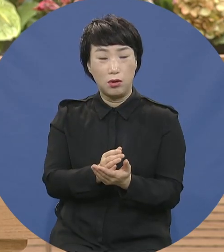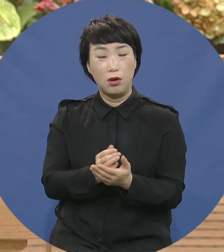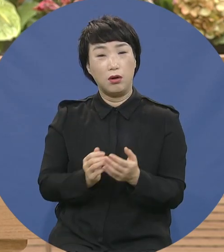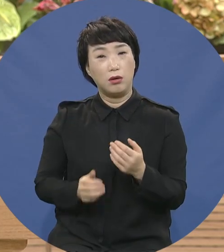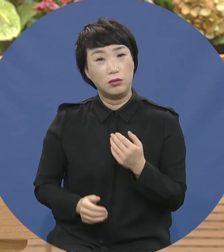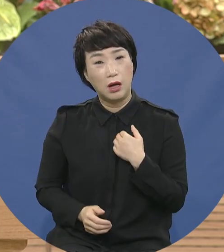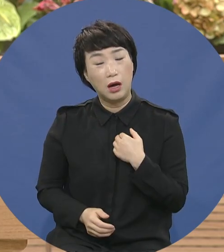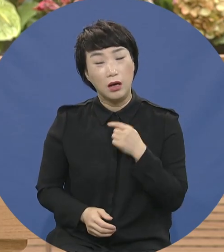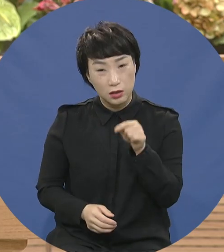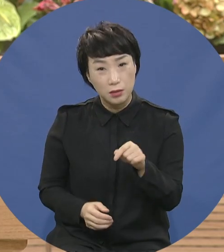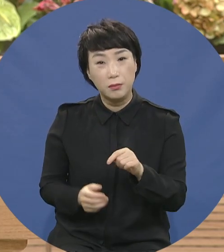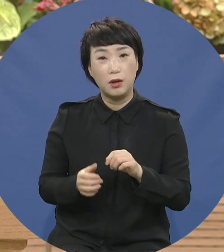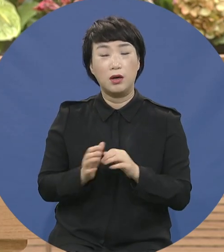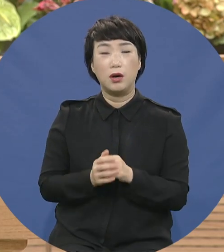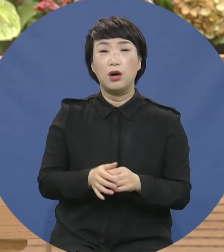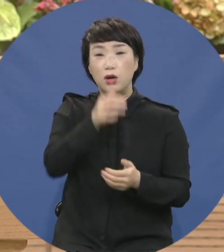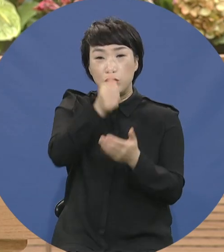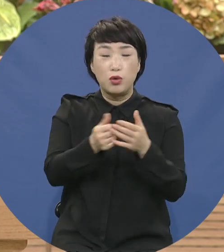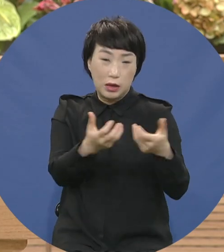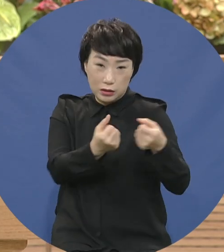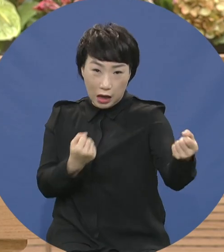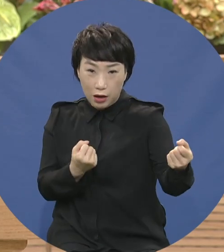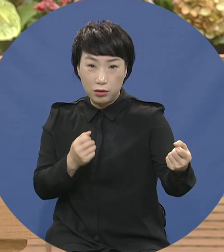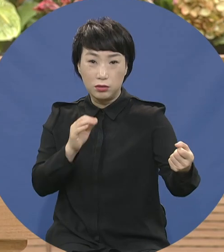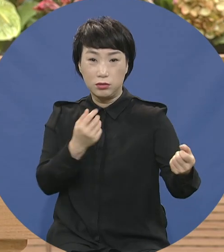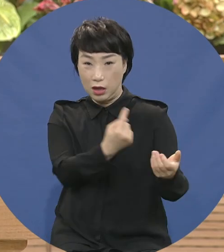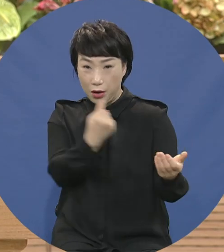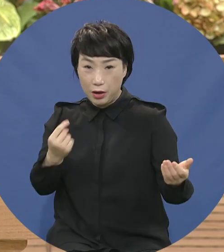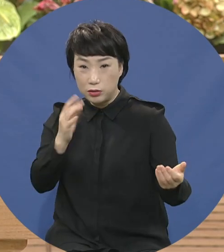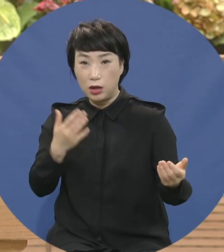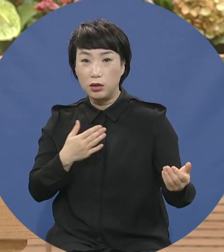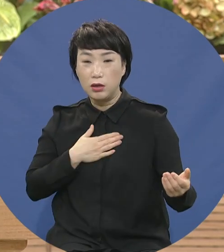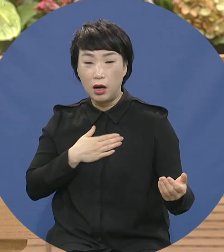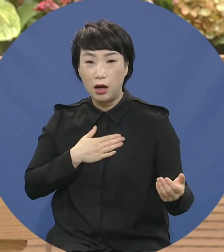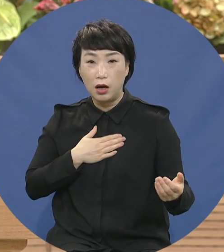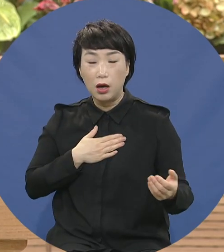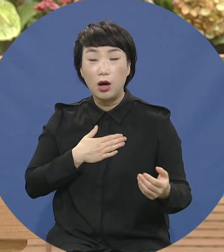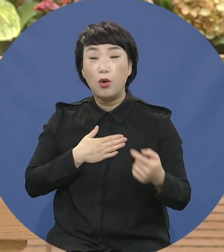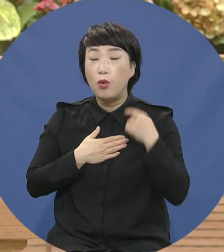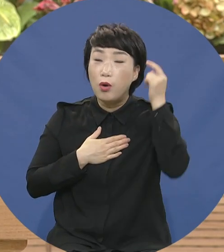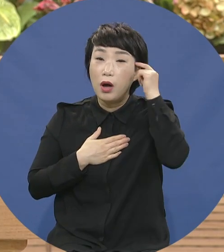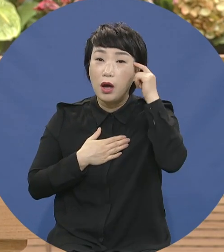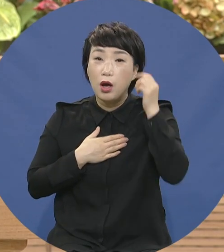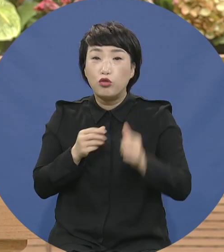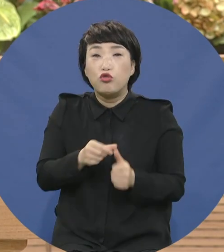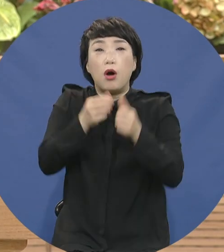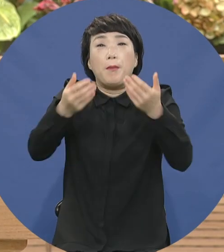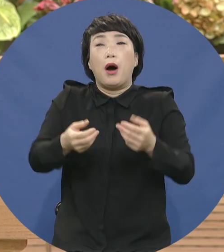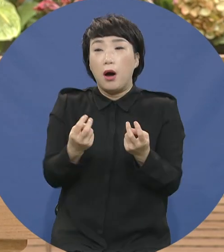마라. 이 정도로 죄와 분리되라고. 어떻게 구원받았는데?